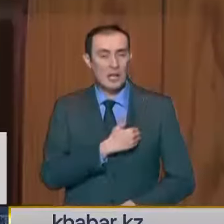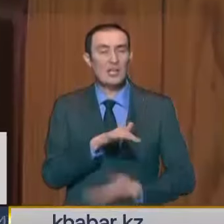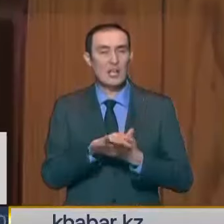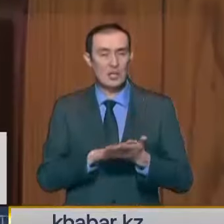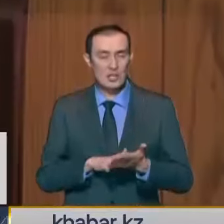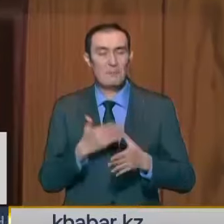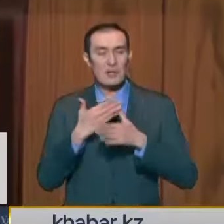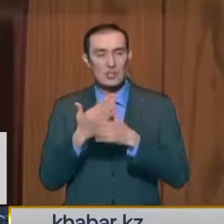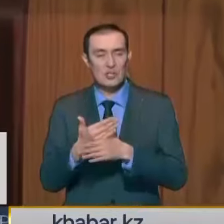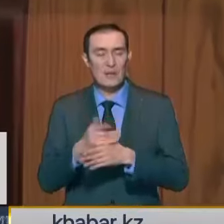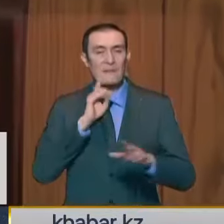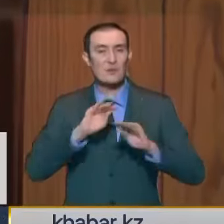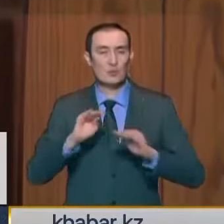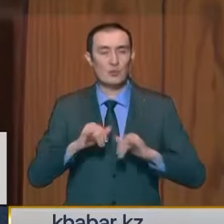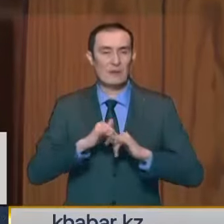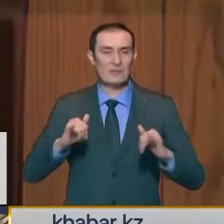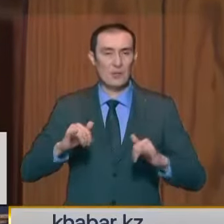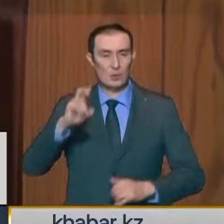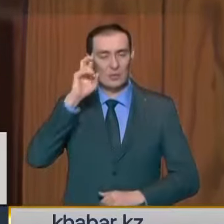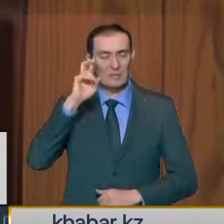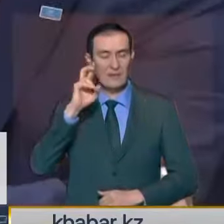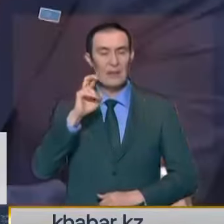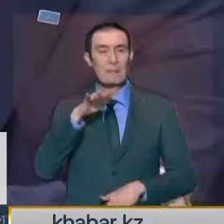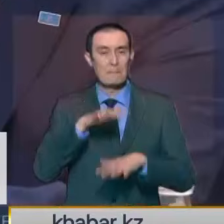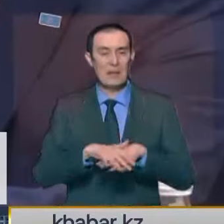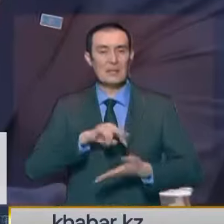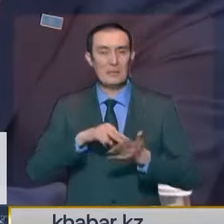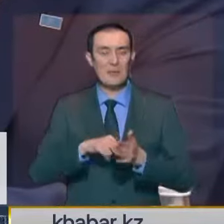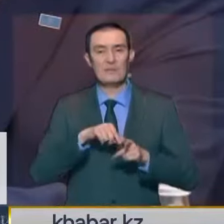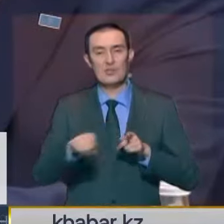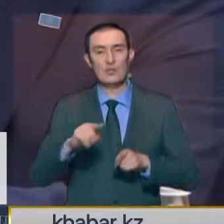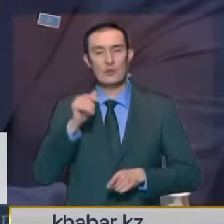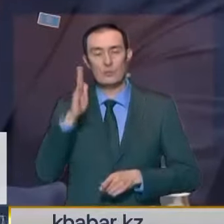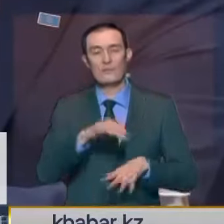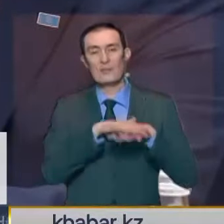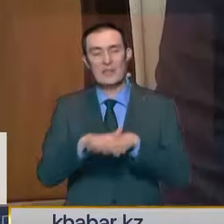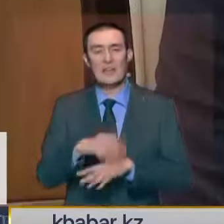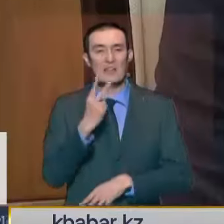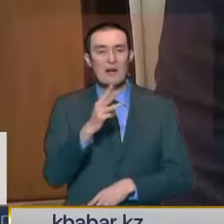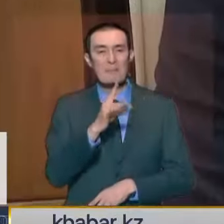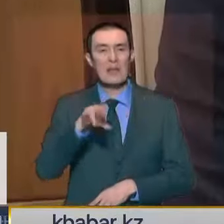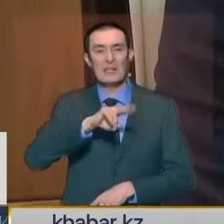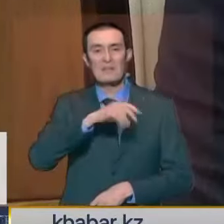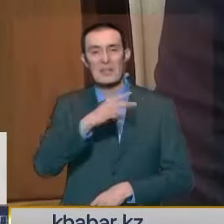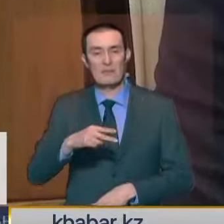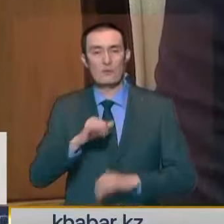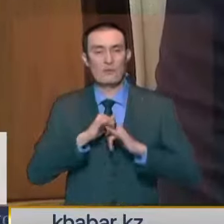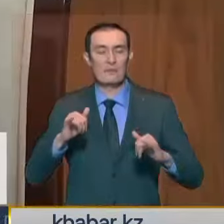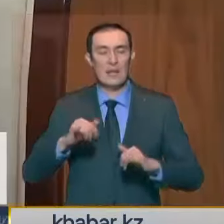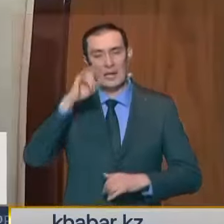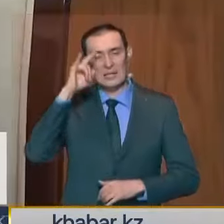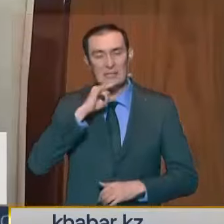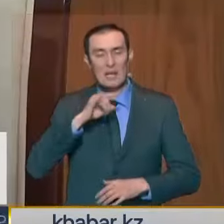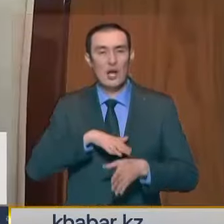дальнейшей поддержке инфраструктурного развития ебрр намерен в ближайшие годы вложить 2 млрд евро в экономику Казахстана в